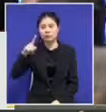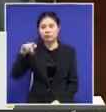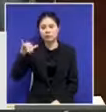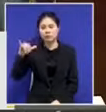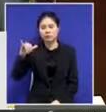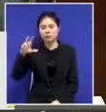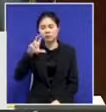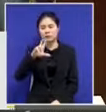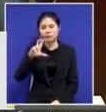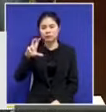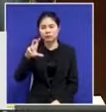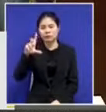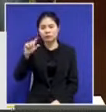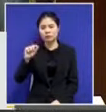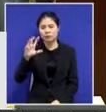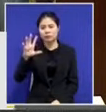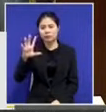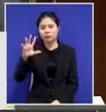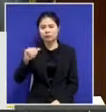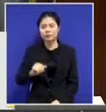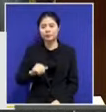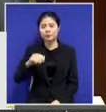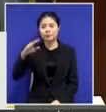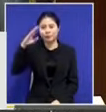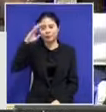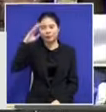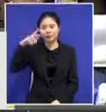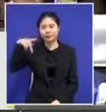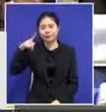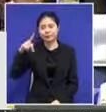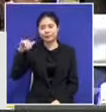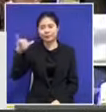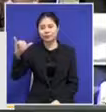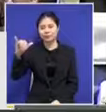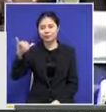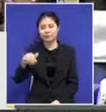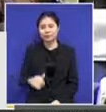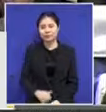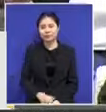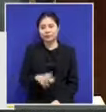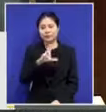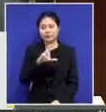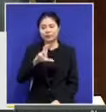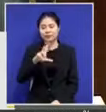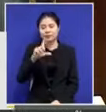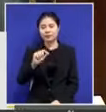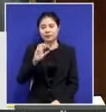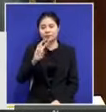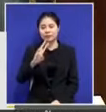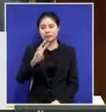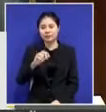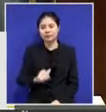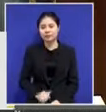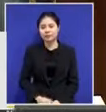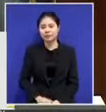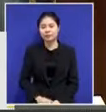325พลเอกปรีชาจันทร์โอชา พลเอกประยุทธ์จันทร์โอชาครับ 326นายปรีช